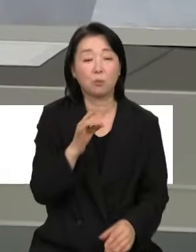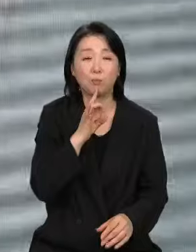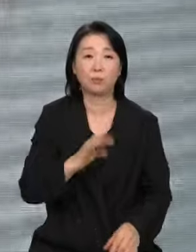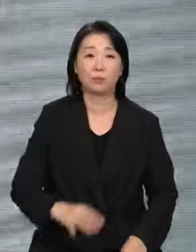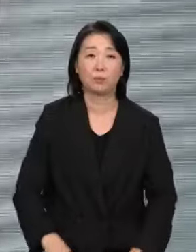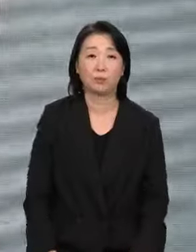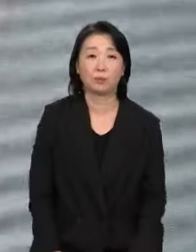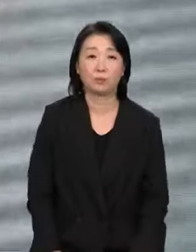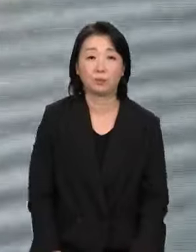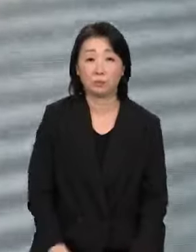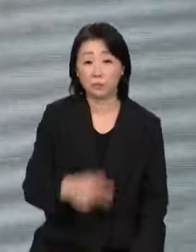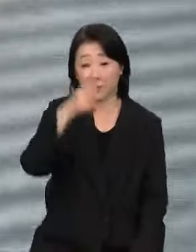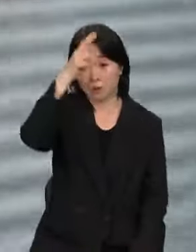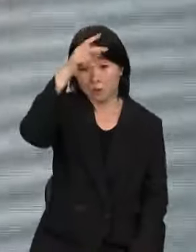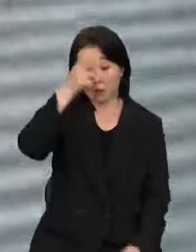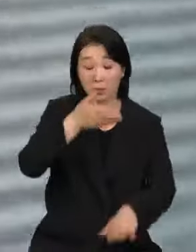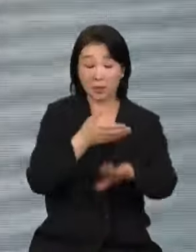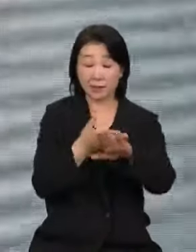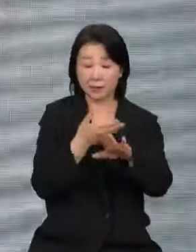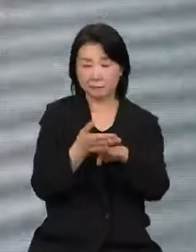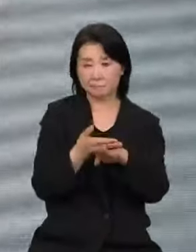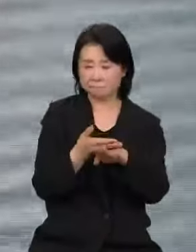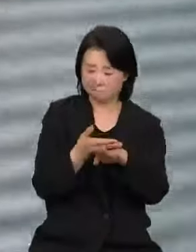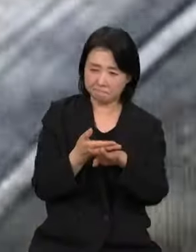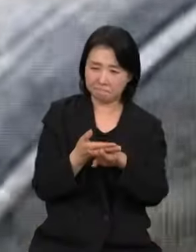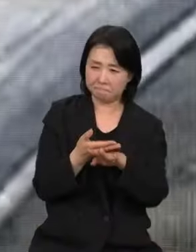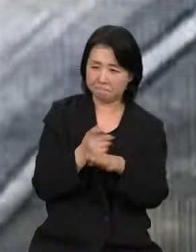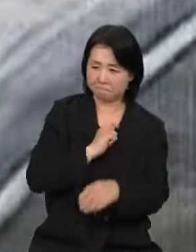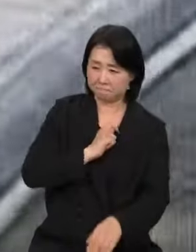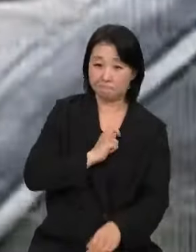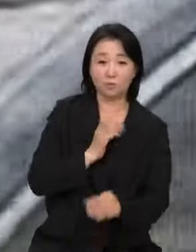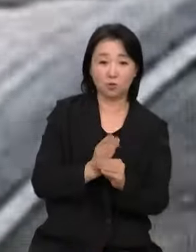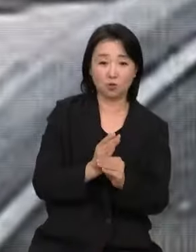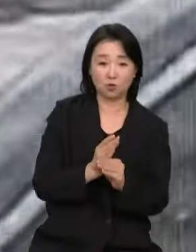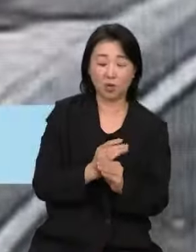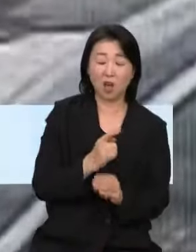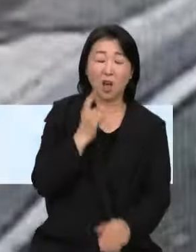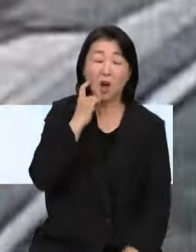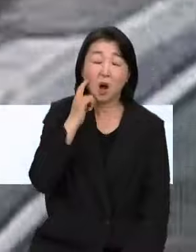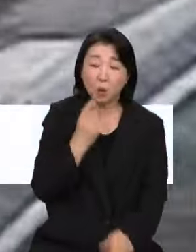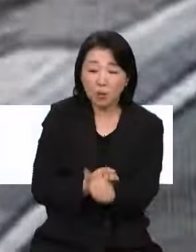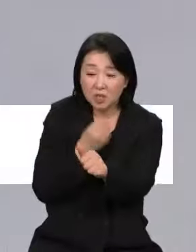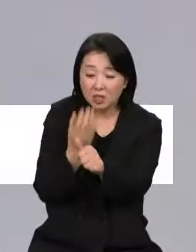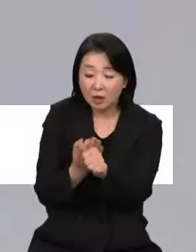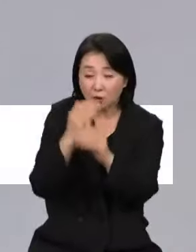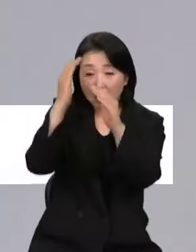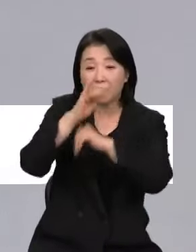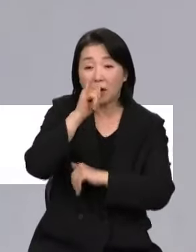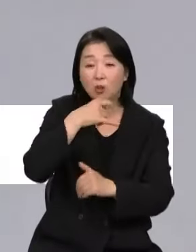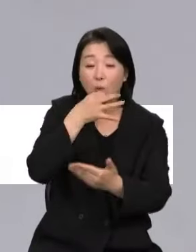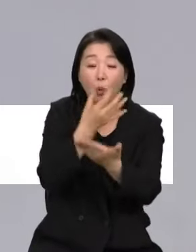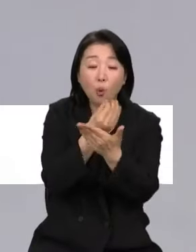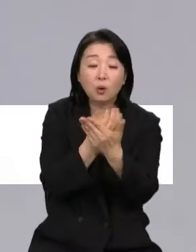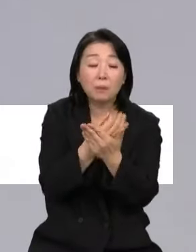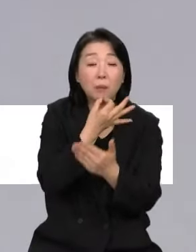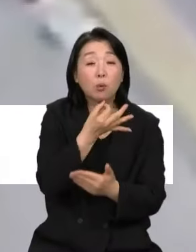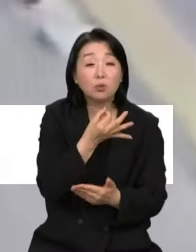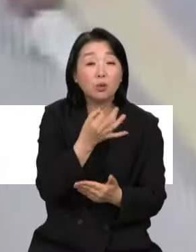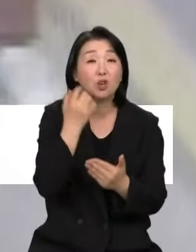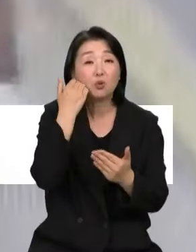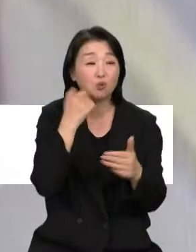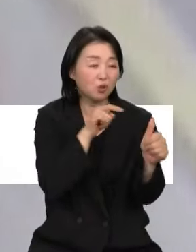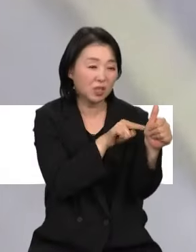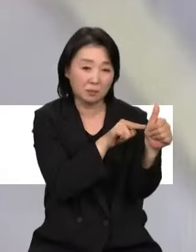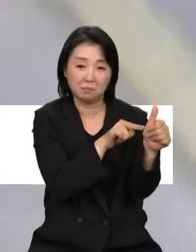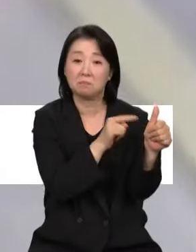반복했습니다 경찰은 다른 판단을 하고 있습니다 허위 자수를 논의하는 내용이 담긴 녹음파일의 일